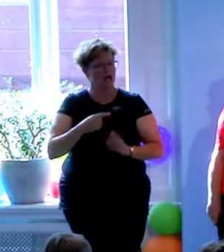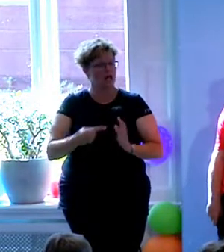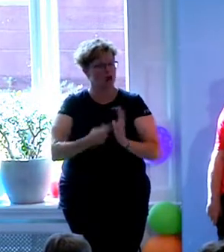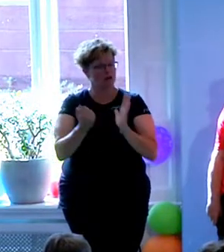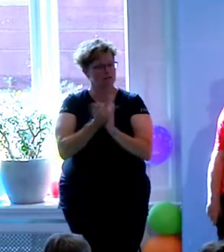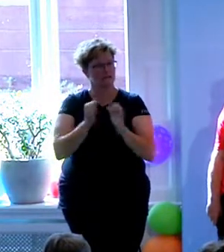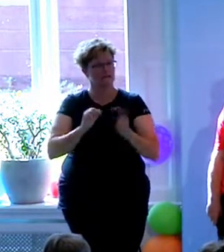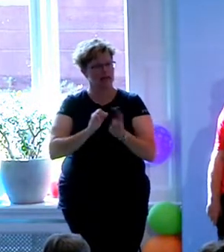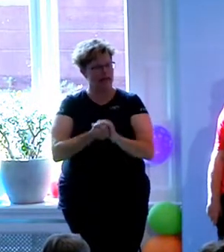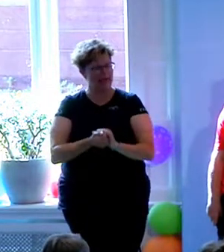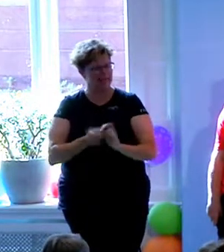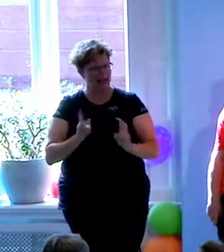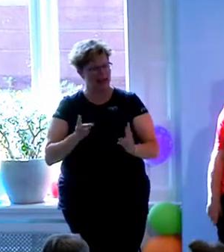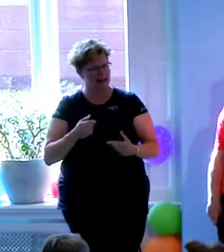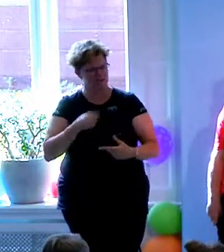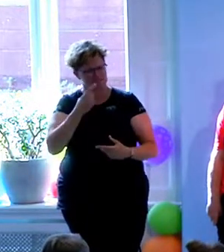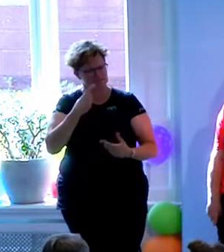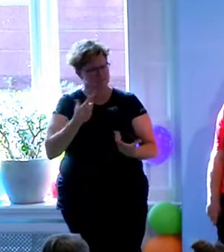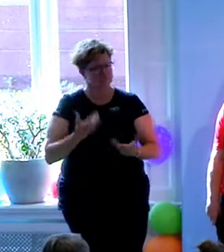annat vis?